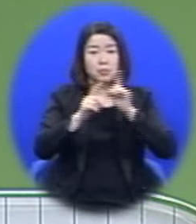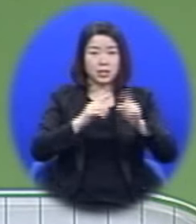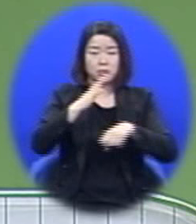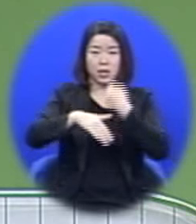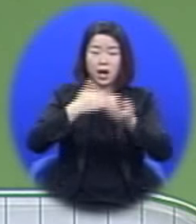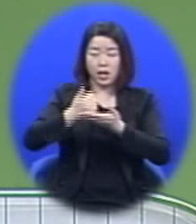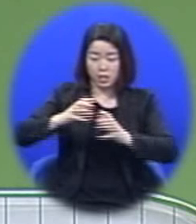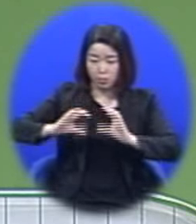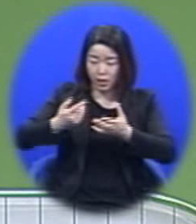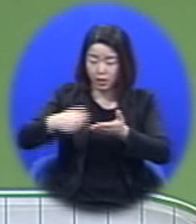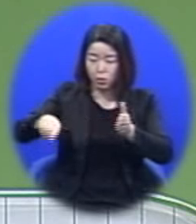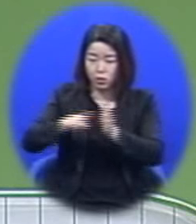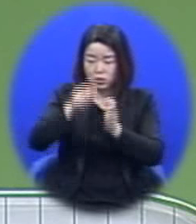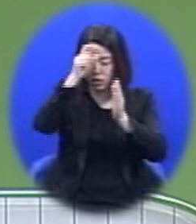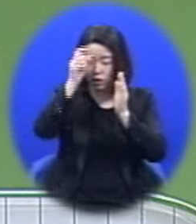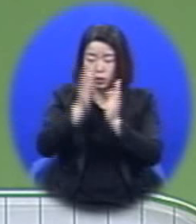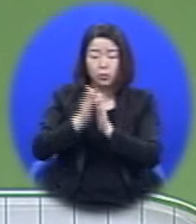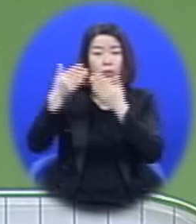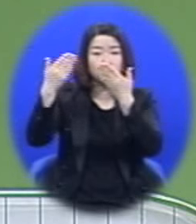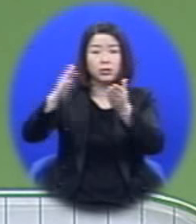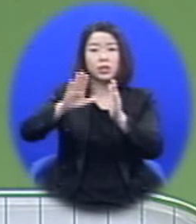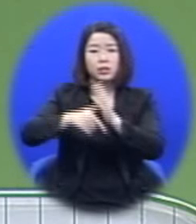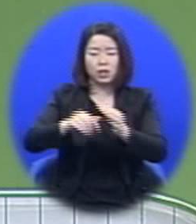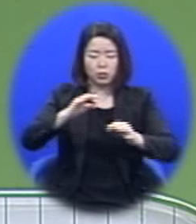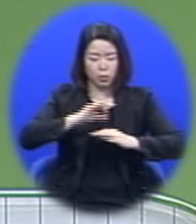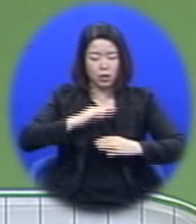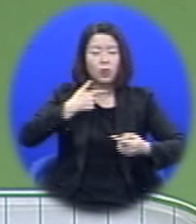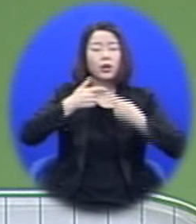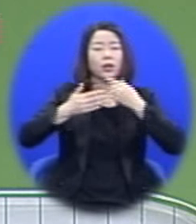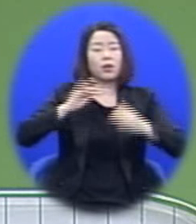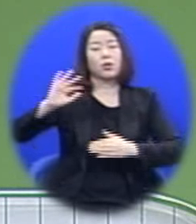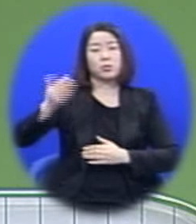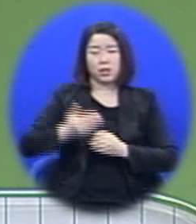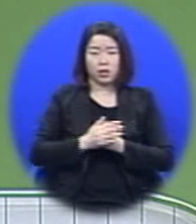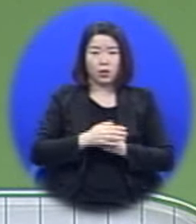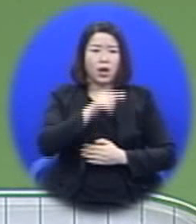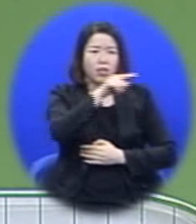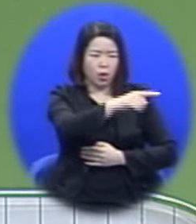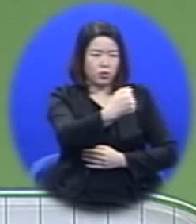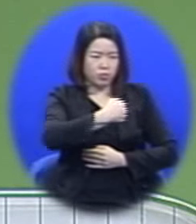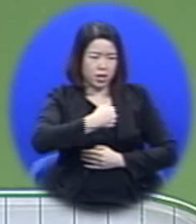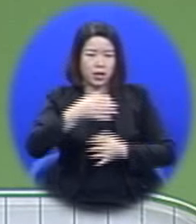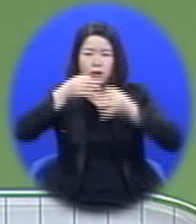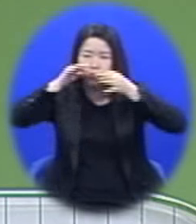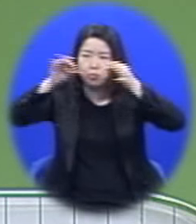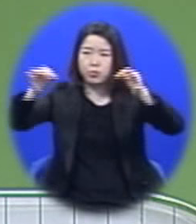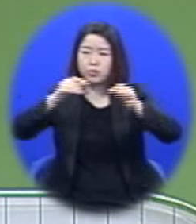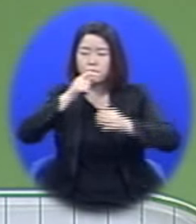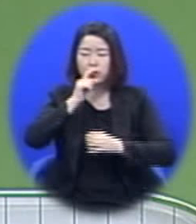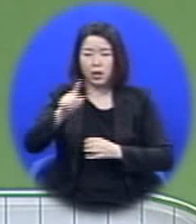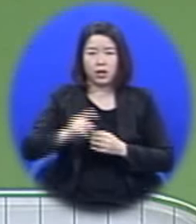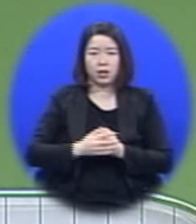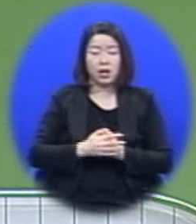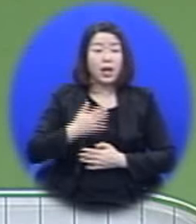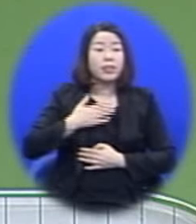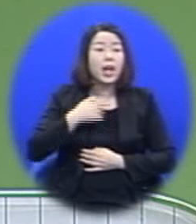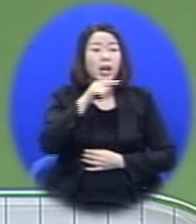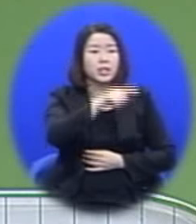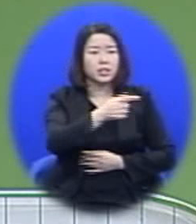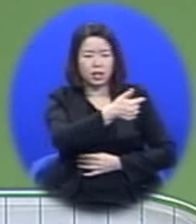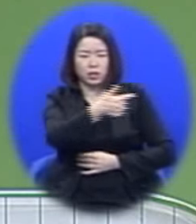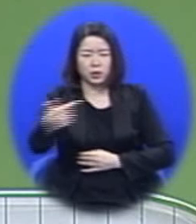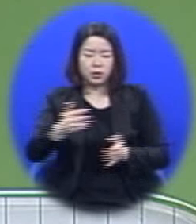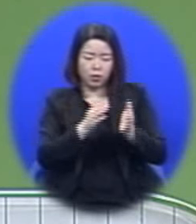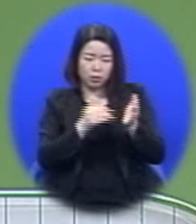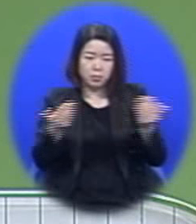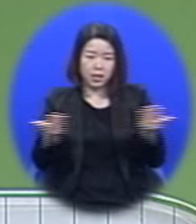하나님의 나라를 위해 기도하면서 놀라우게 체험이 돼요. 너는 내게 부르짖으라. 내가 내게 크고 은밀한